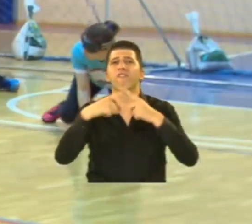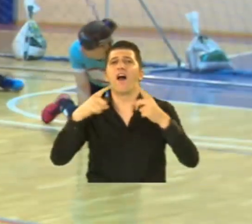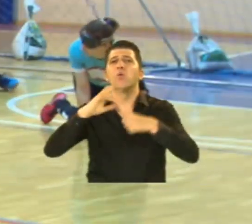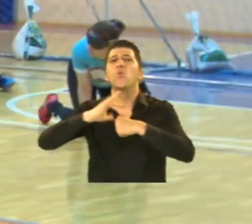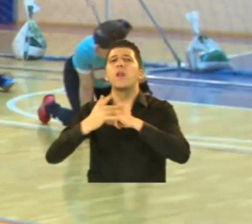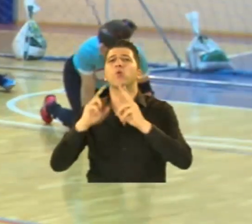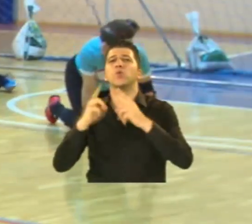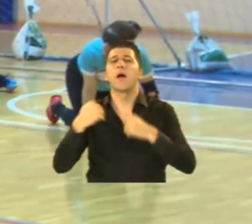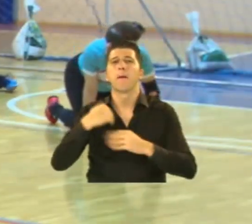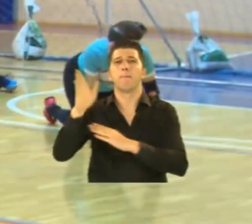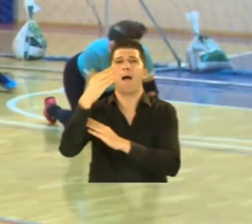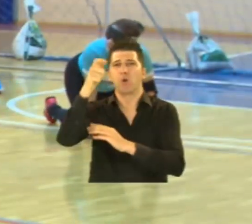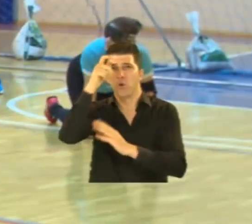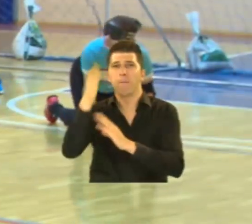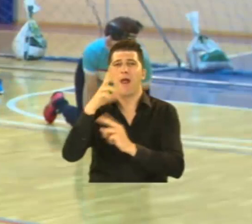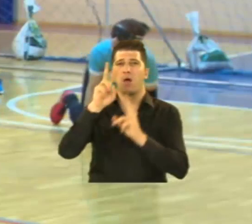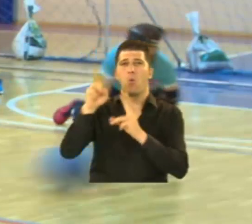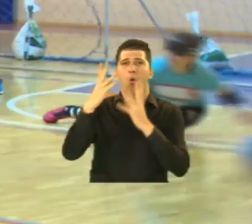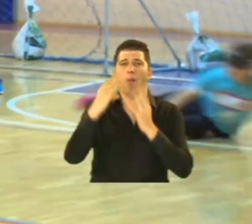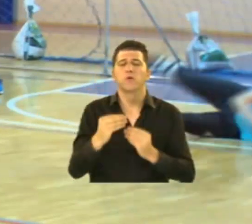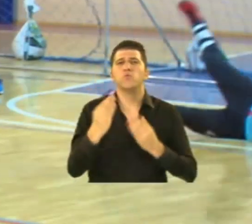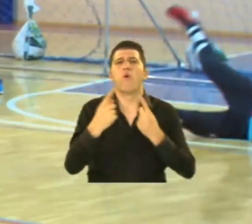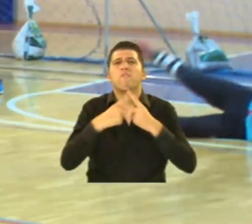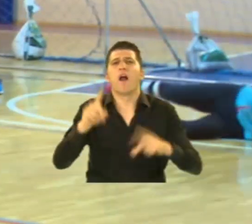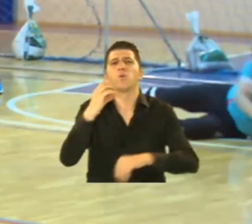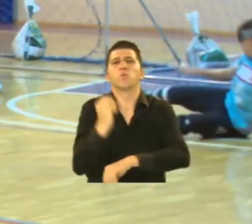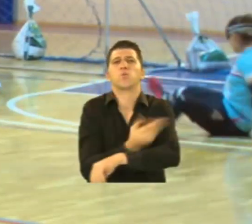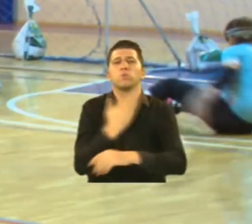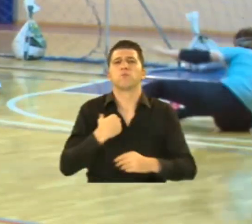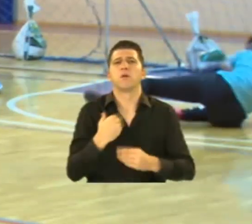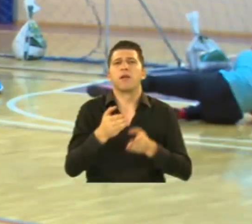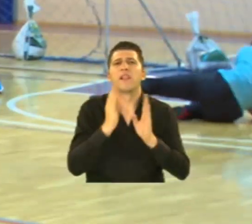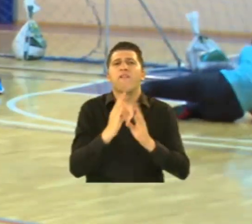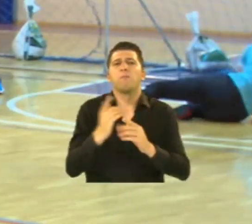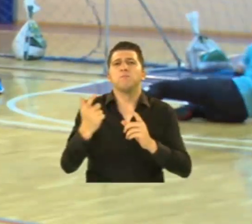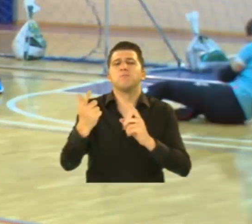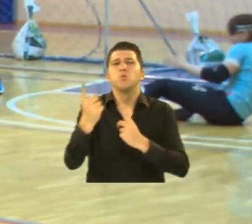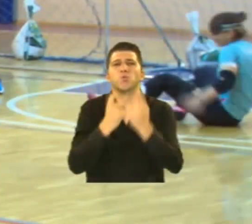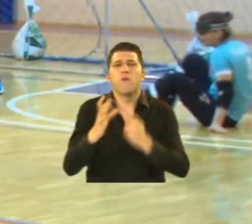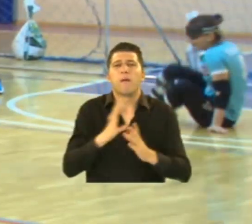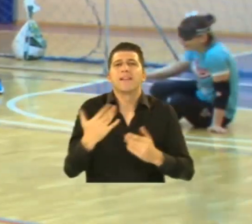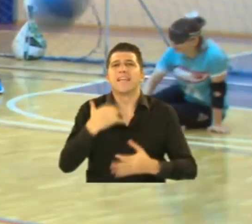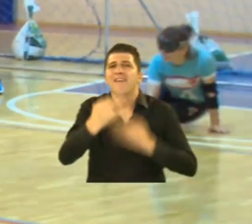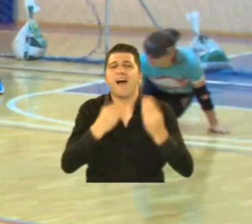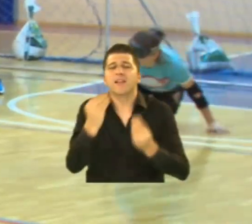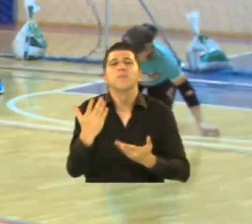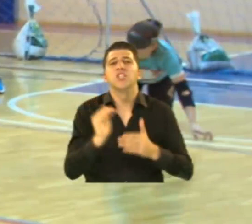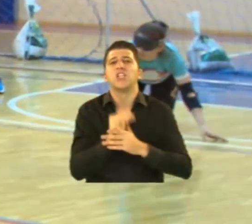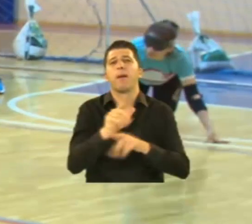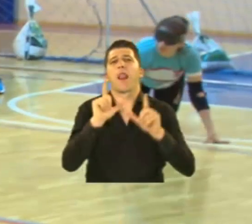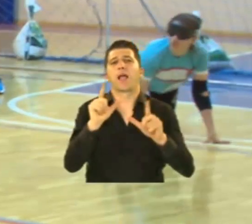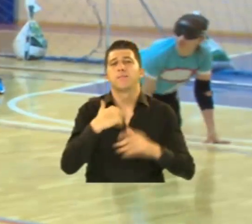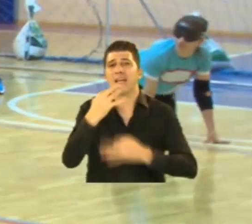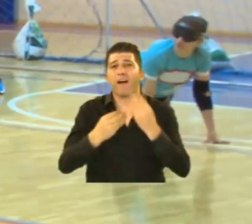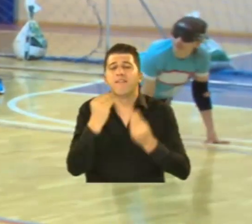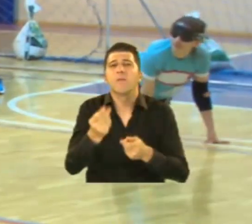farklı ülkelerde bayrağımızı dalgalandırmak. Yani çok farklı duygu. Bunu sürekli soruyorlar aslında ama nasıl ifade edeceğimi bilemiyorum.